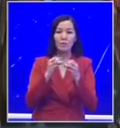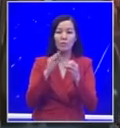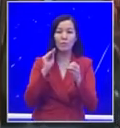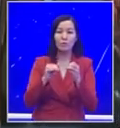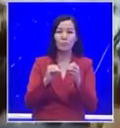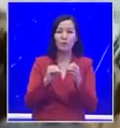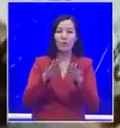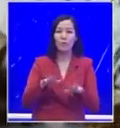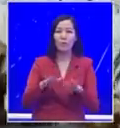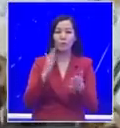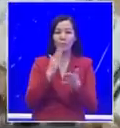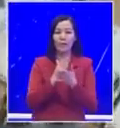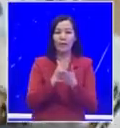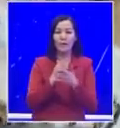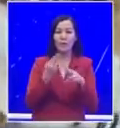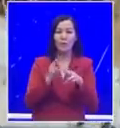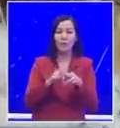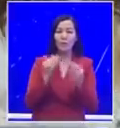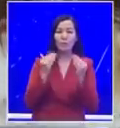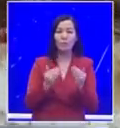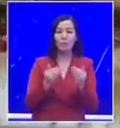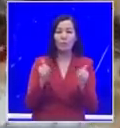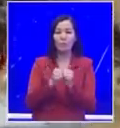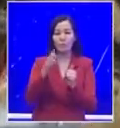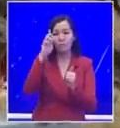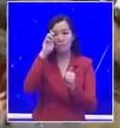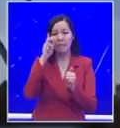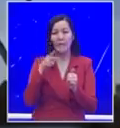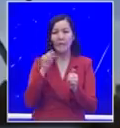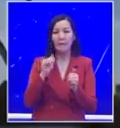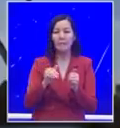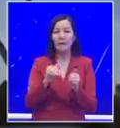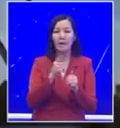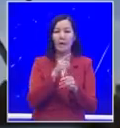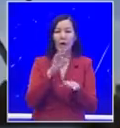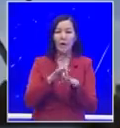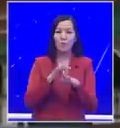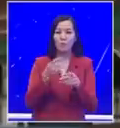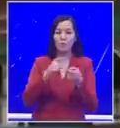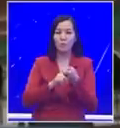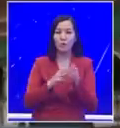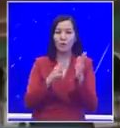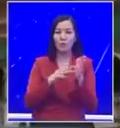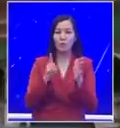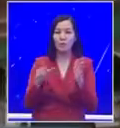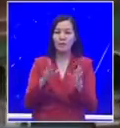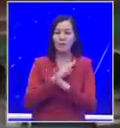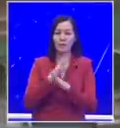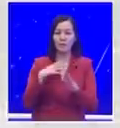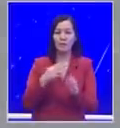орын қарастырылған. Өйткені бүгінде көрші елде 2 мыңға жуық азамат инфекцияға шалдығып, 9 адам құрбан